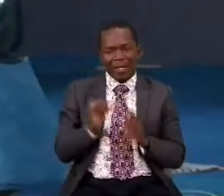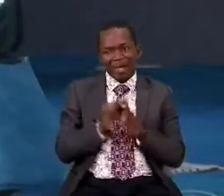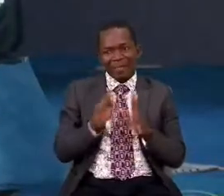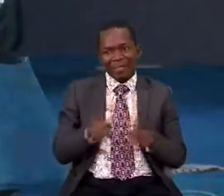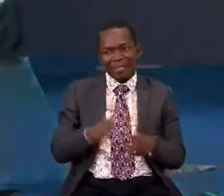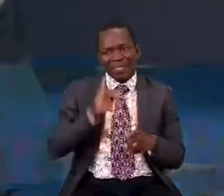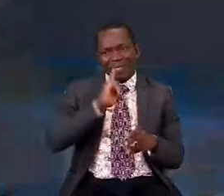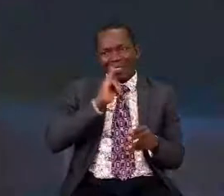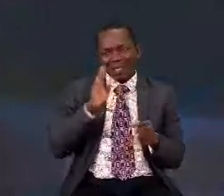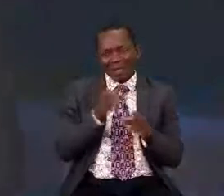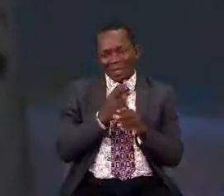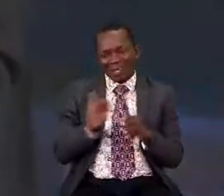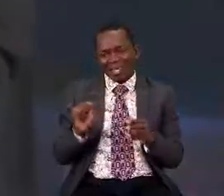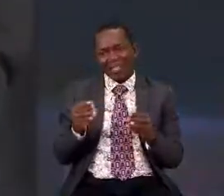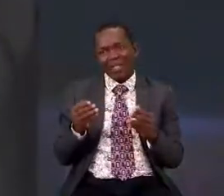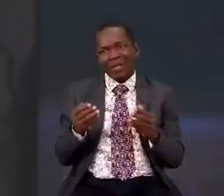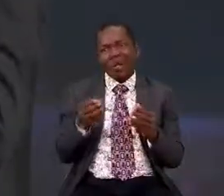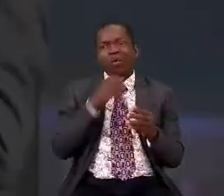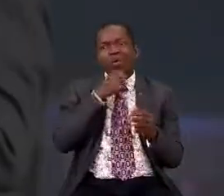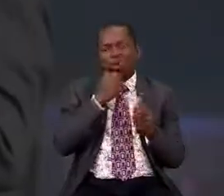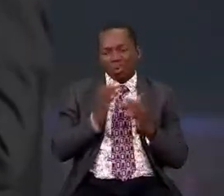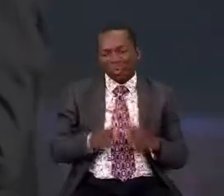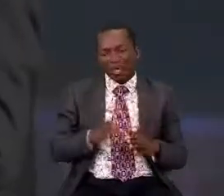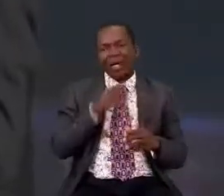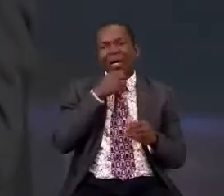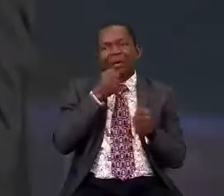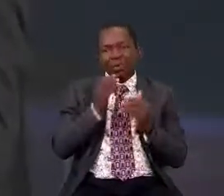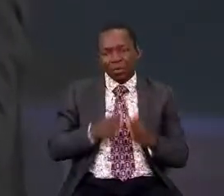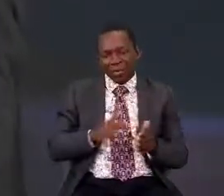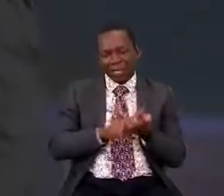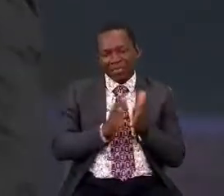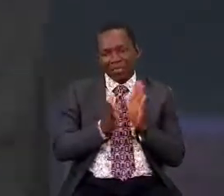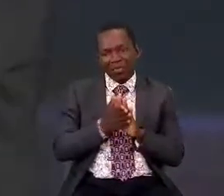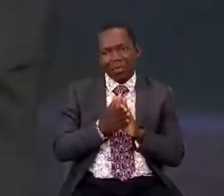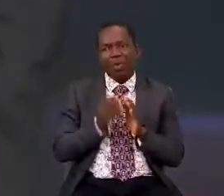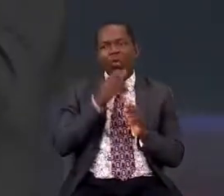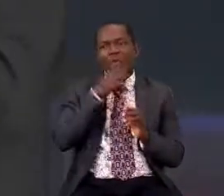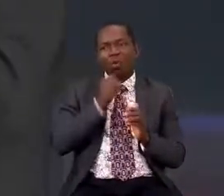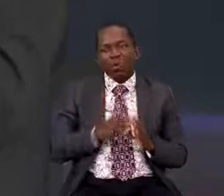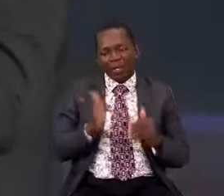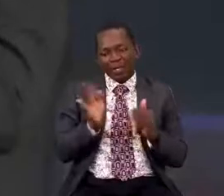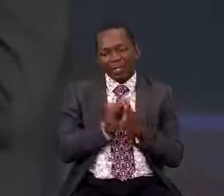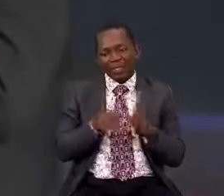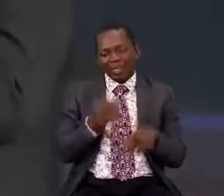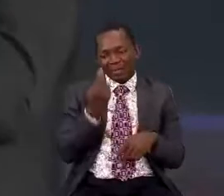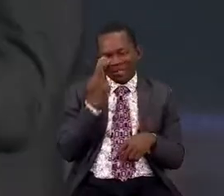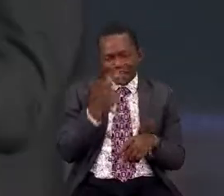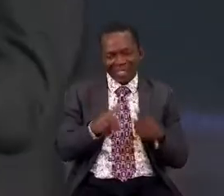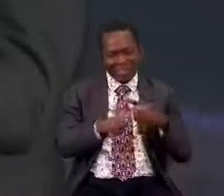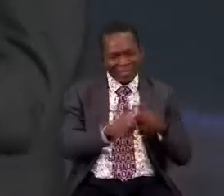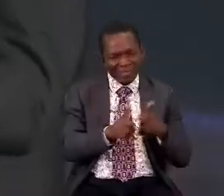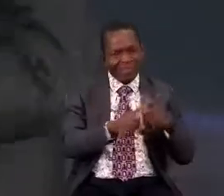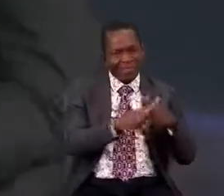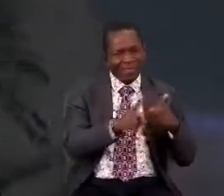rencontré les Jébusiens, tu as rencontré tous les Éthiens et tu as vu ce qu'ils peuvent faire. et tu as entendu